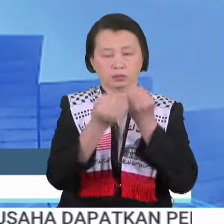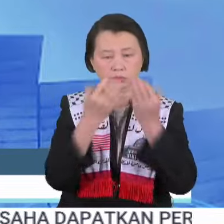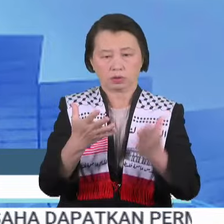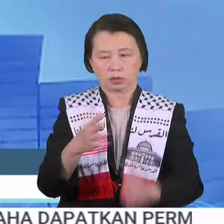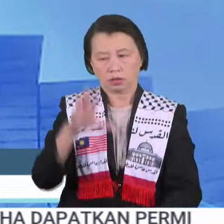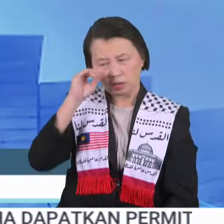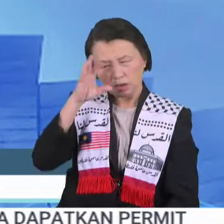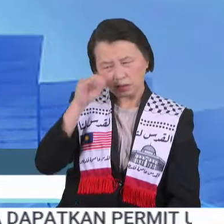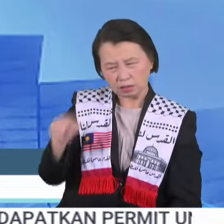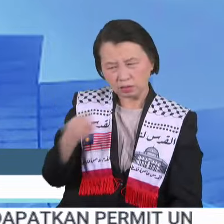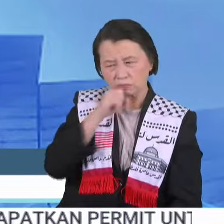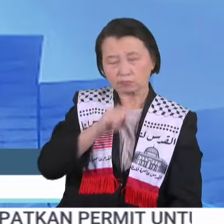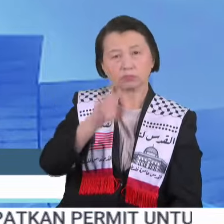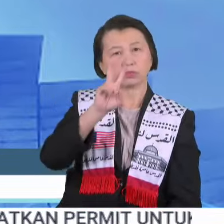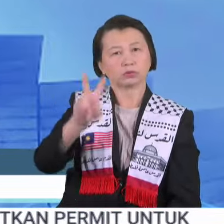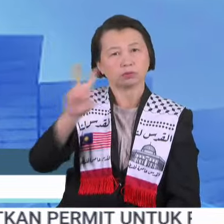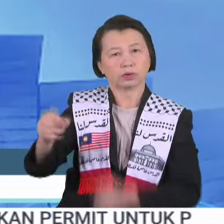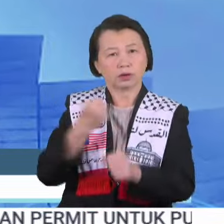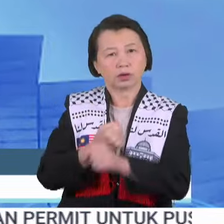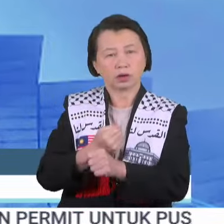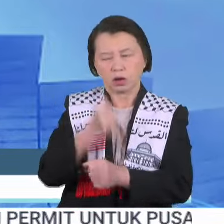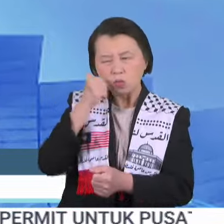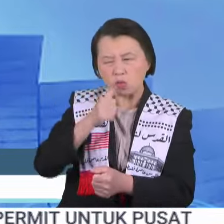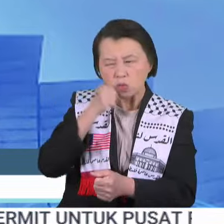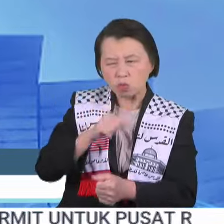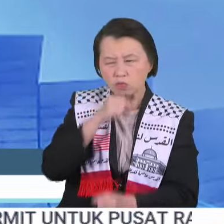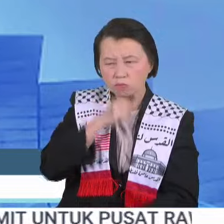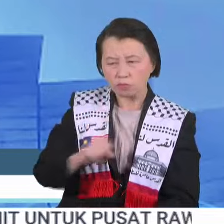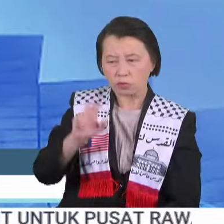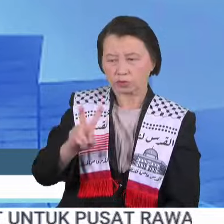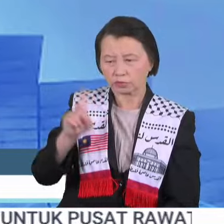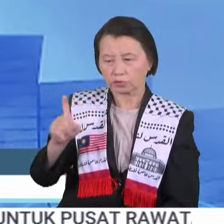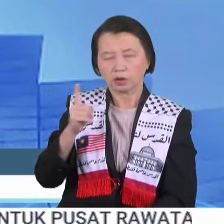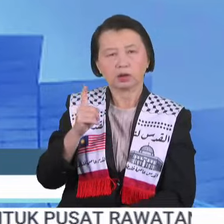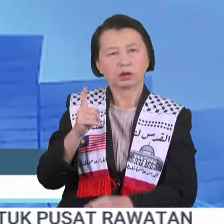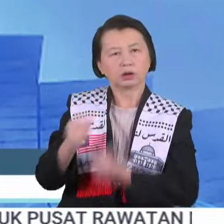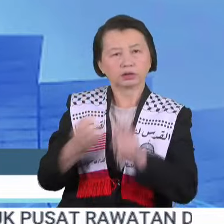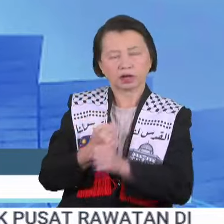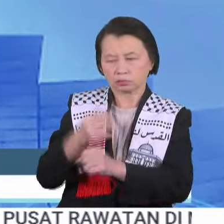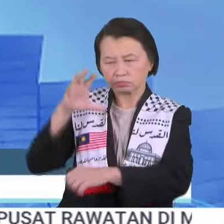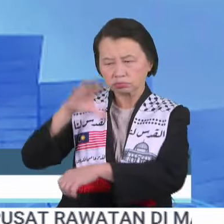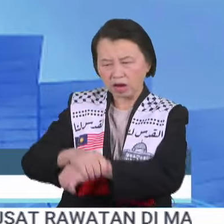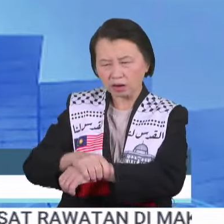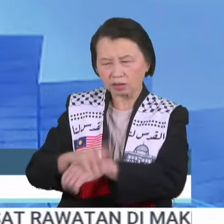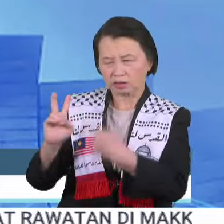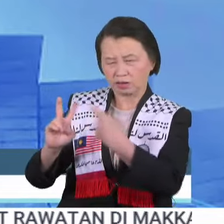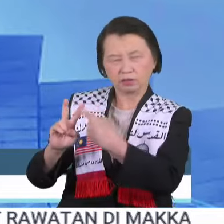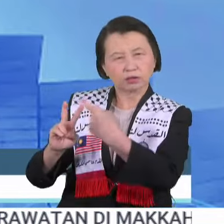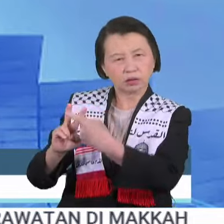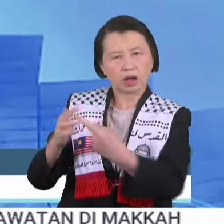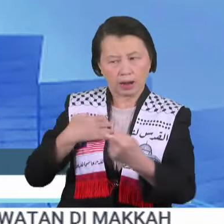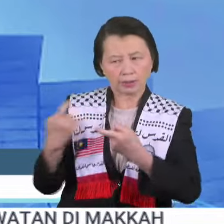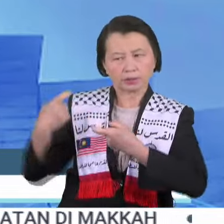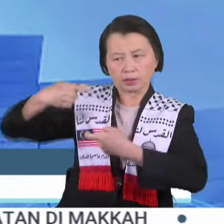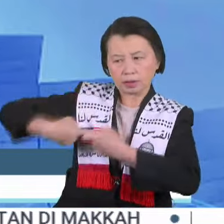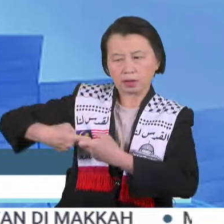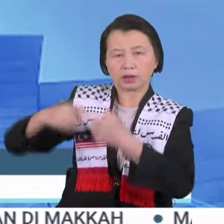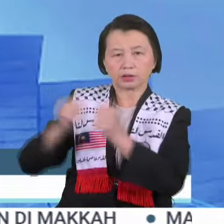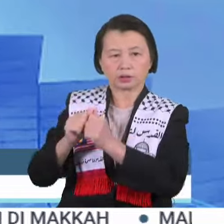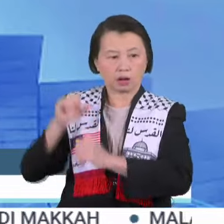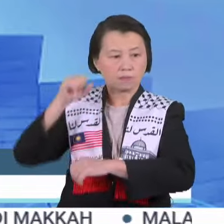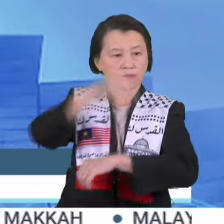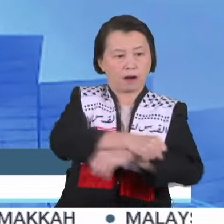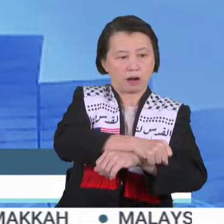pelajar lelaki berusia 22 tahun dan pelajar perempuan 21 tahun ditahan kerana dipercayai ada kaitan dengan